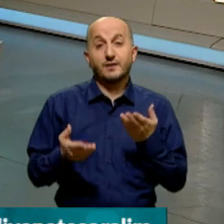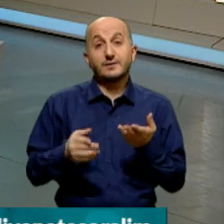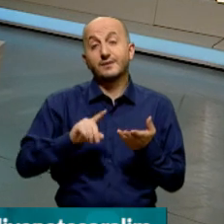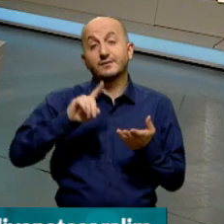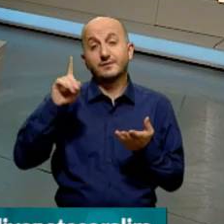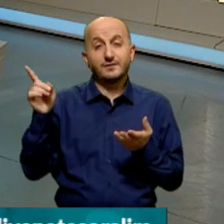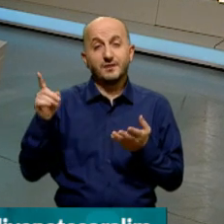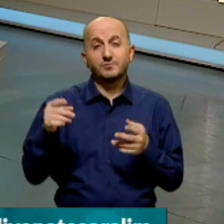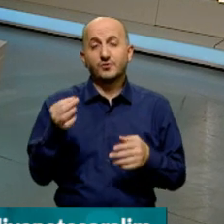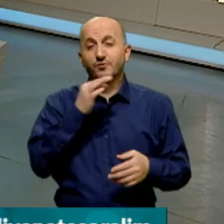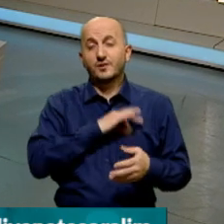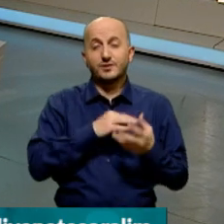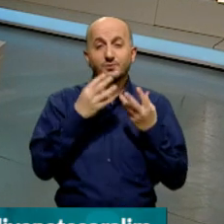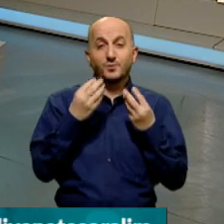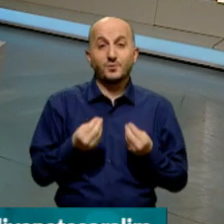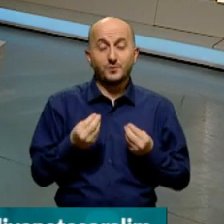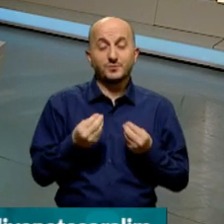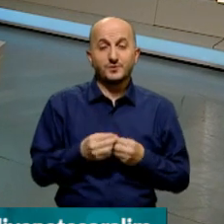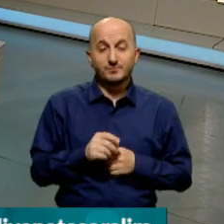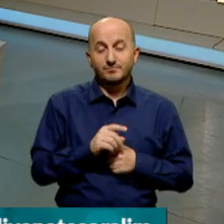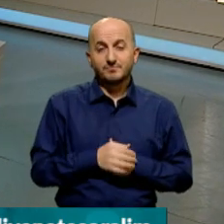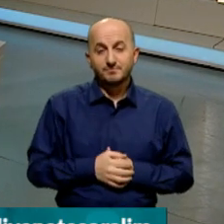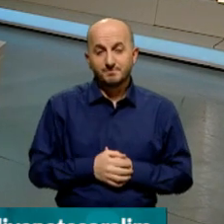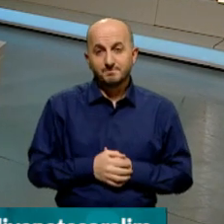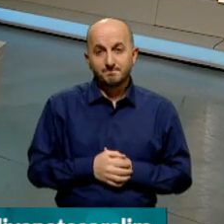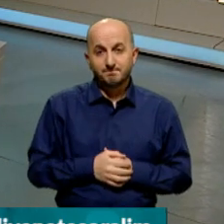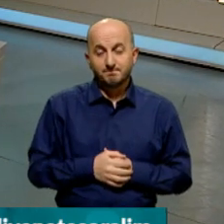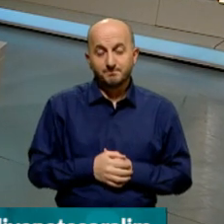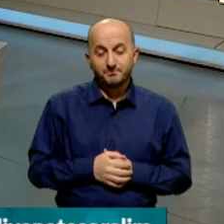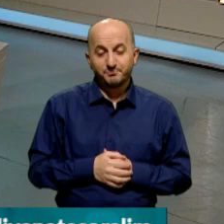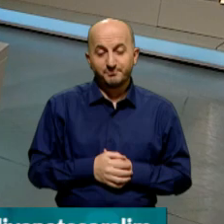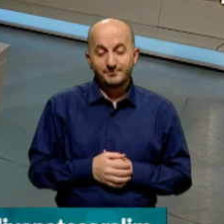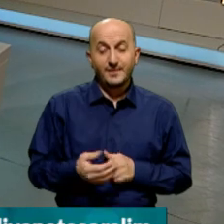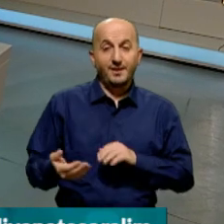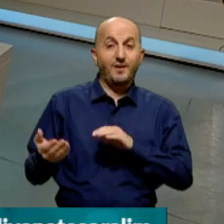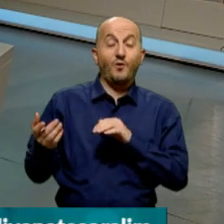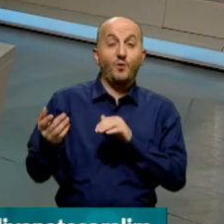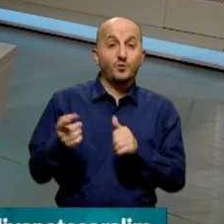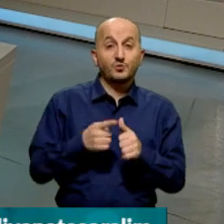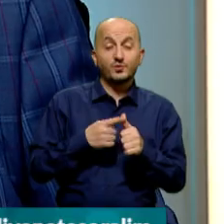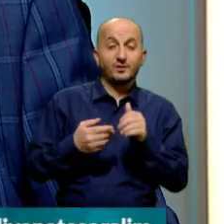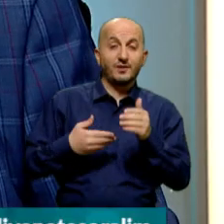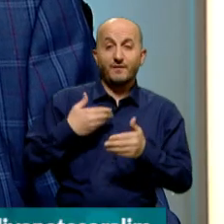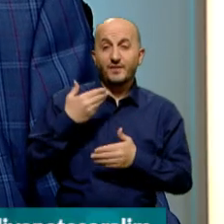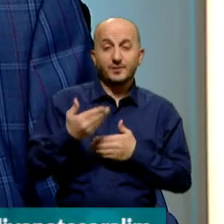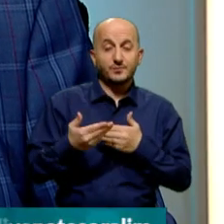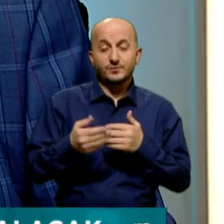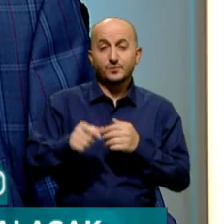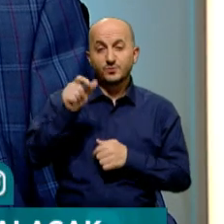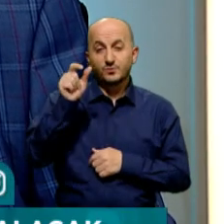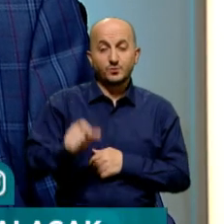bunun bir faydası olur mu? Ekstra bir faydası olur mu mesela? Şimdi öncelikle ifade buyurduğunuz gibi kul